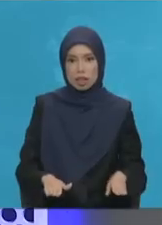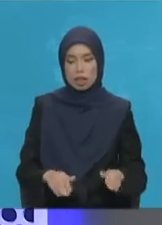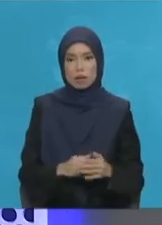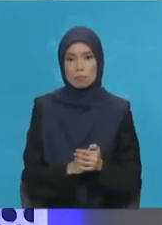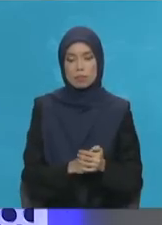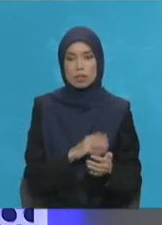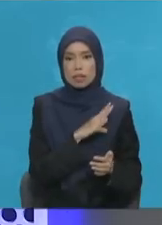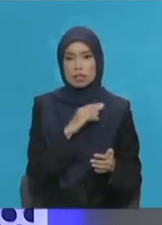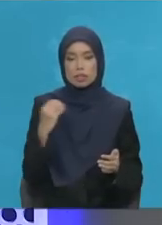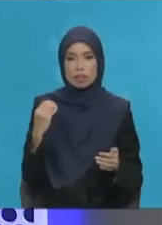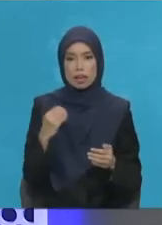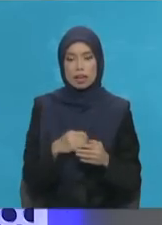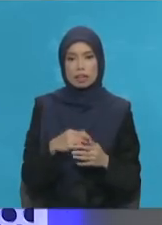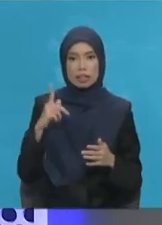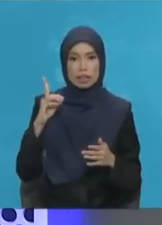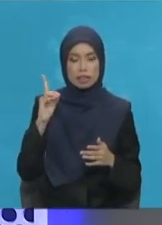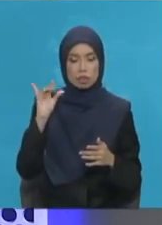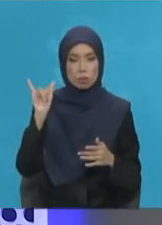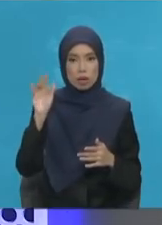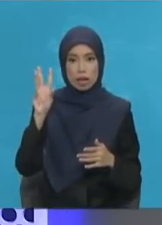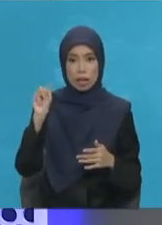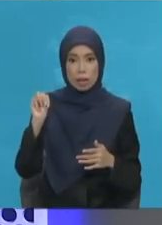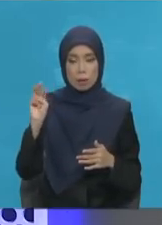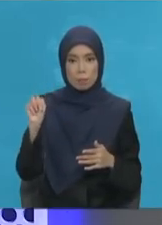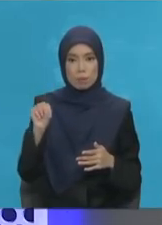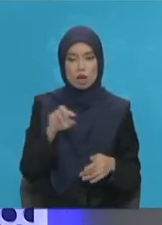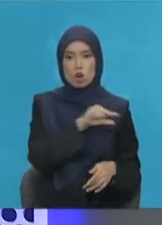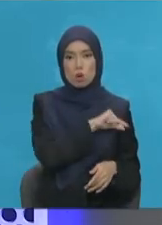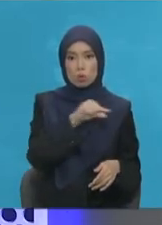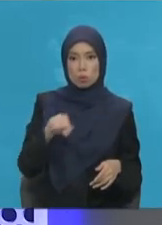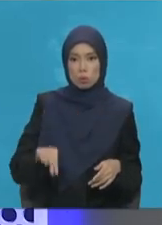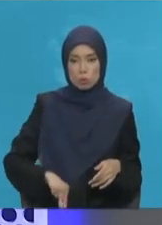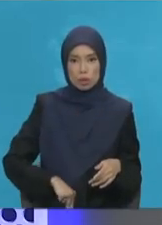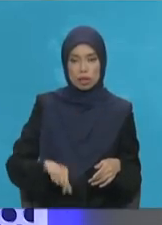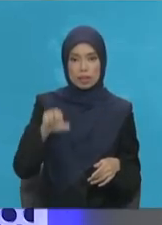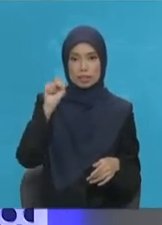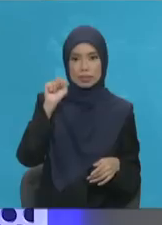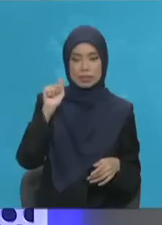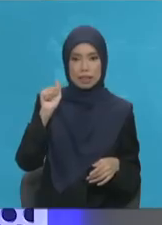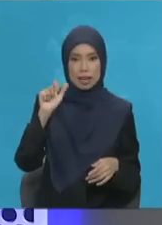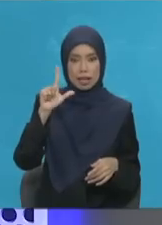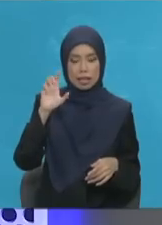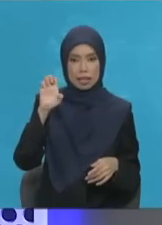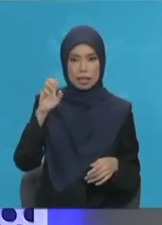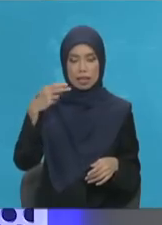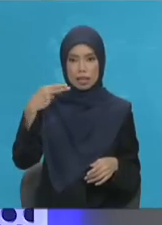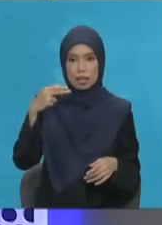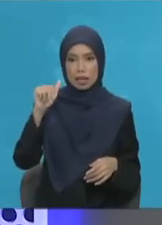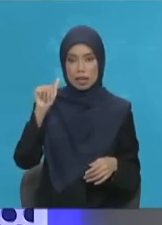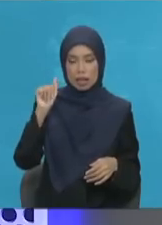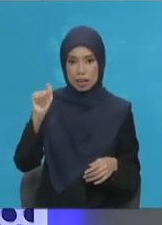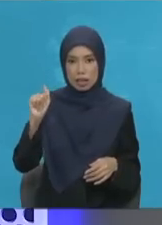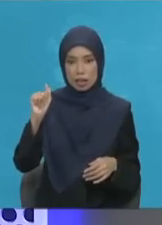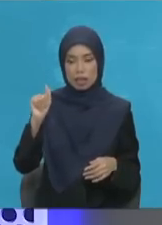ke bawah dulu yang maha Mulia Paduka Sri bagian darah istri pangeran anak Hajjah Saleha binti almarhum